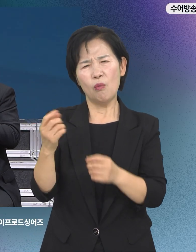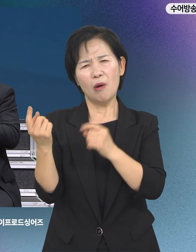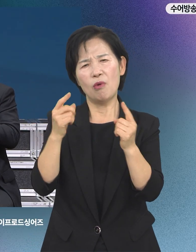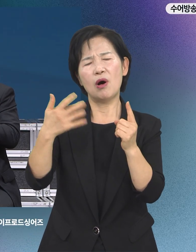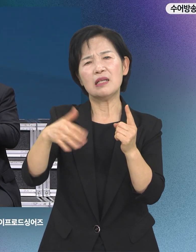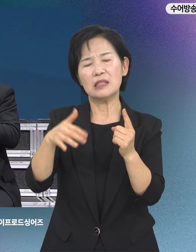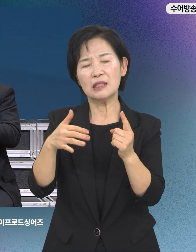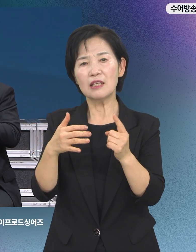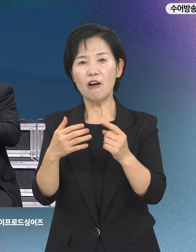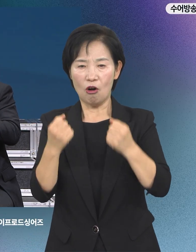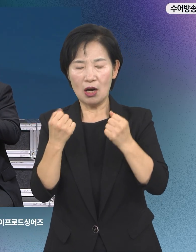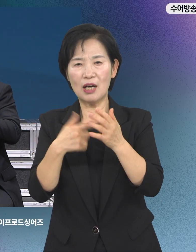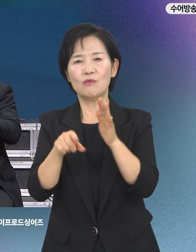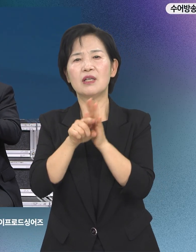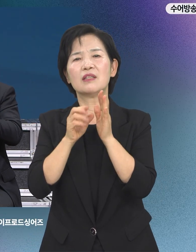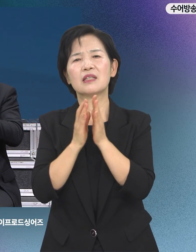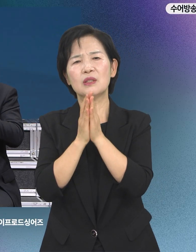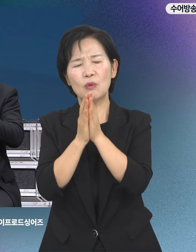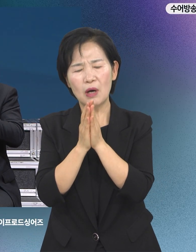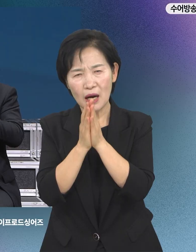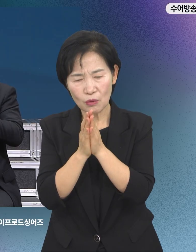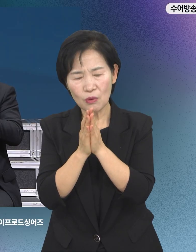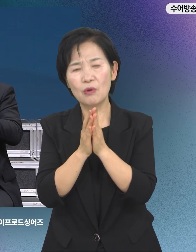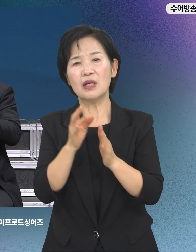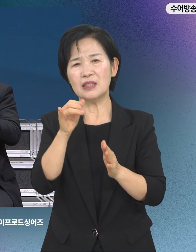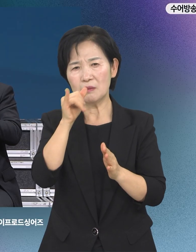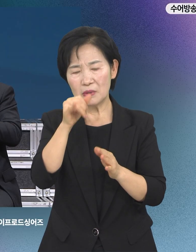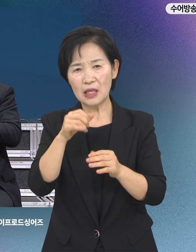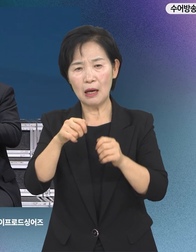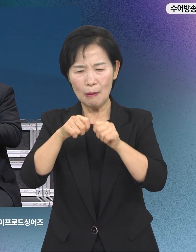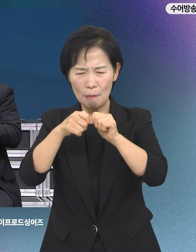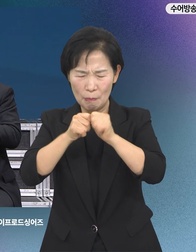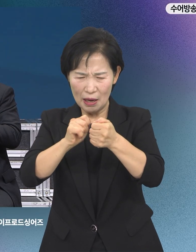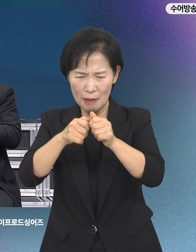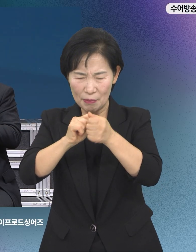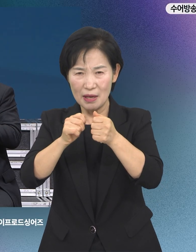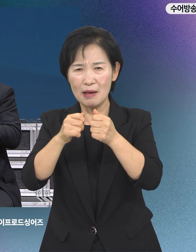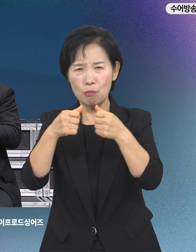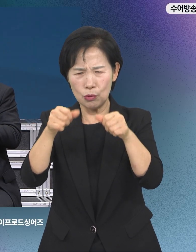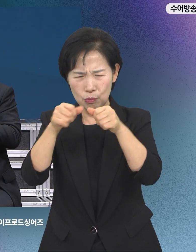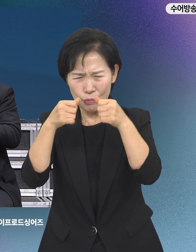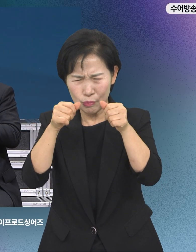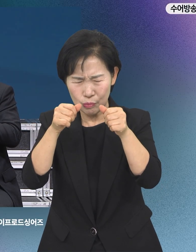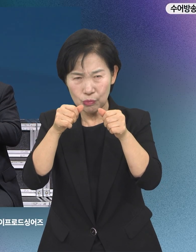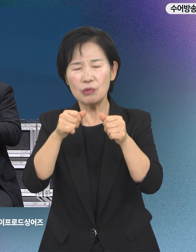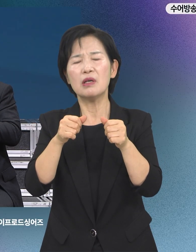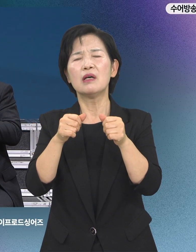있습니다. 등뼈에 깨진 뼈가 굳어서 장기를 누르고 있다고 하더라고요.